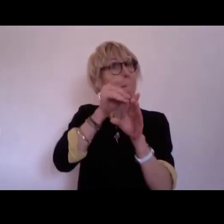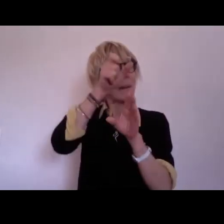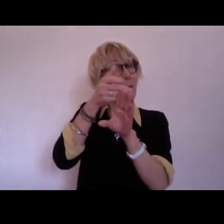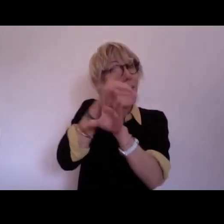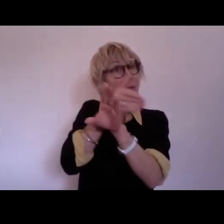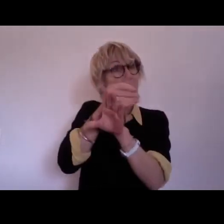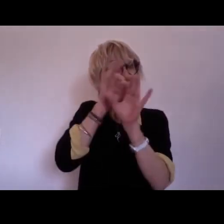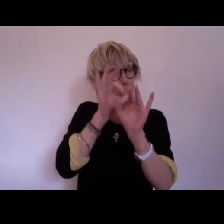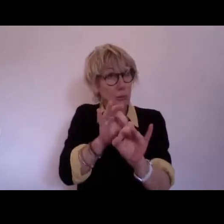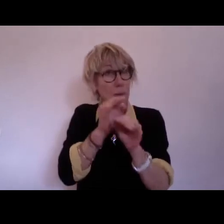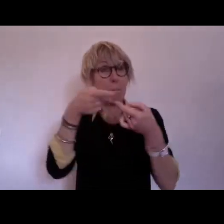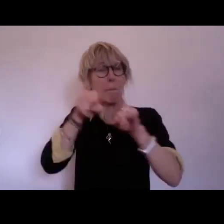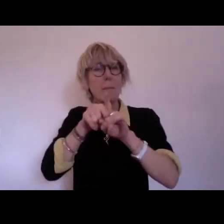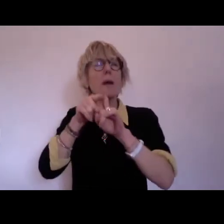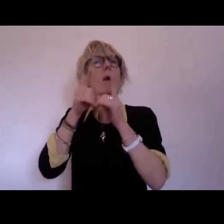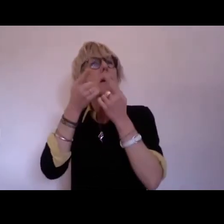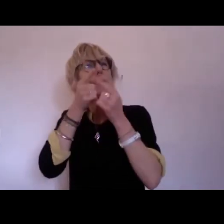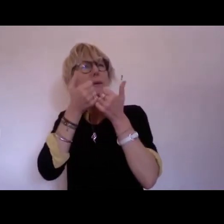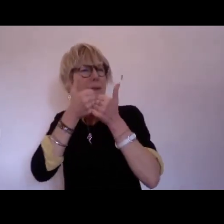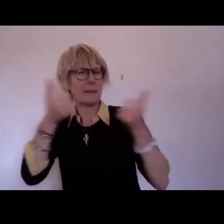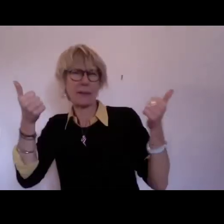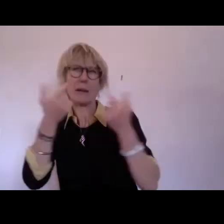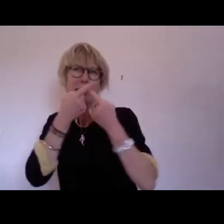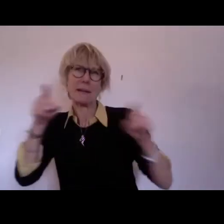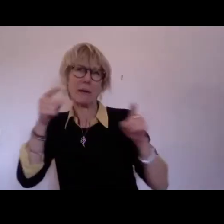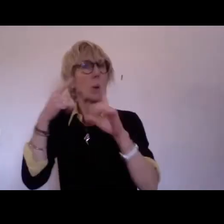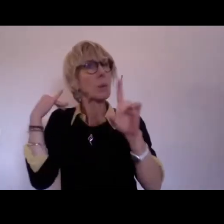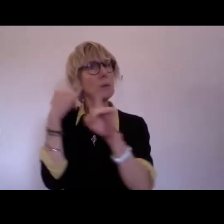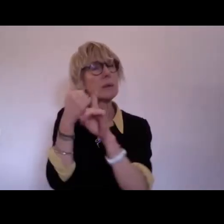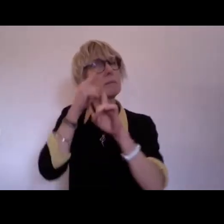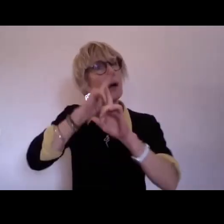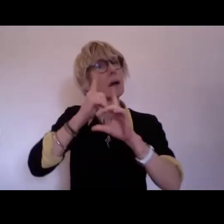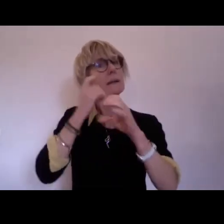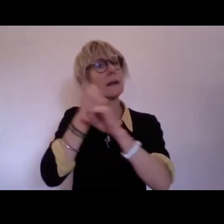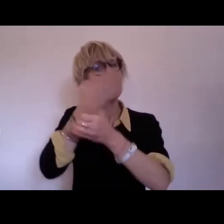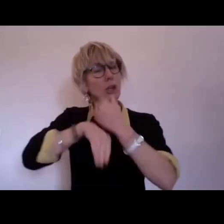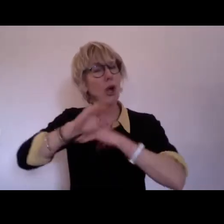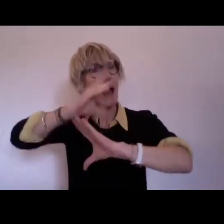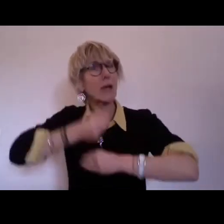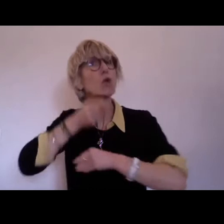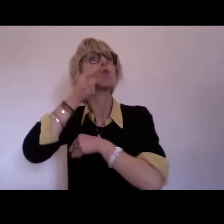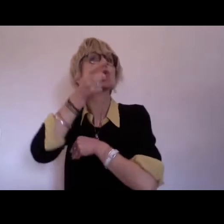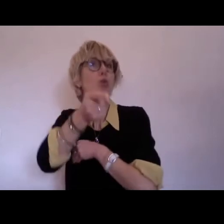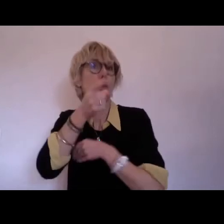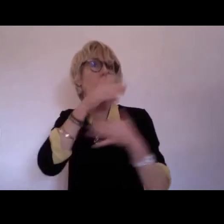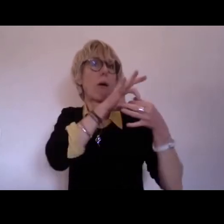un peu dans un contexte différent, c'est-à-dire donc je travaille effectivement dans un accueil de jour. On est aussi rattaché à un EHPAD, donc on a les deux